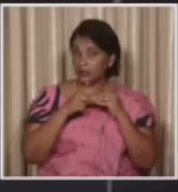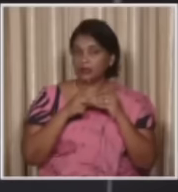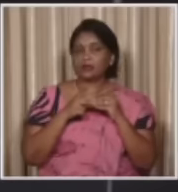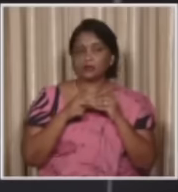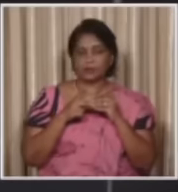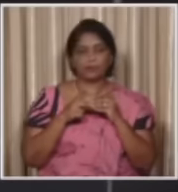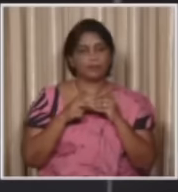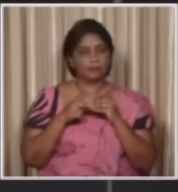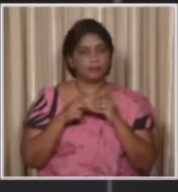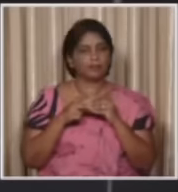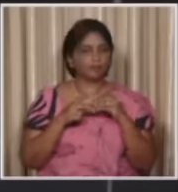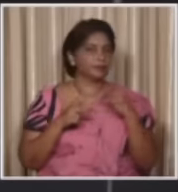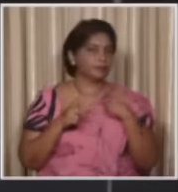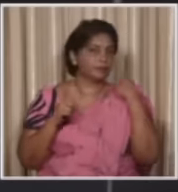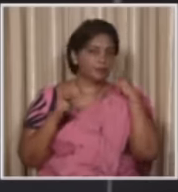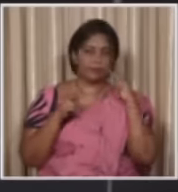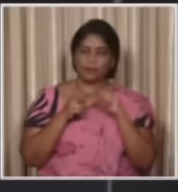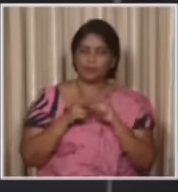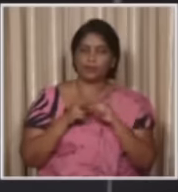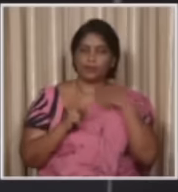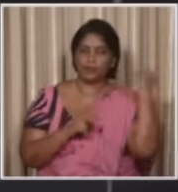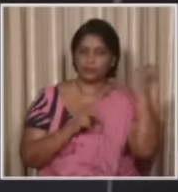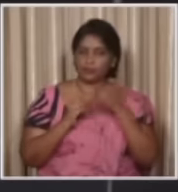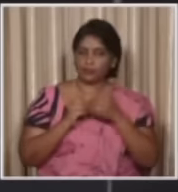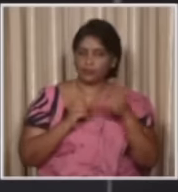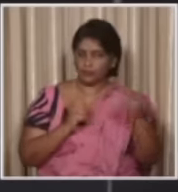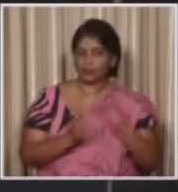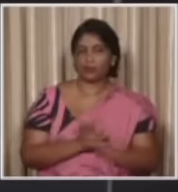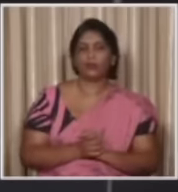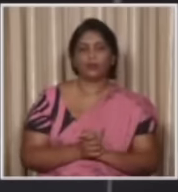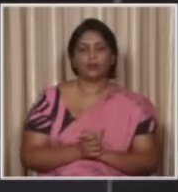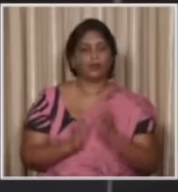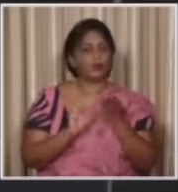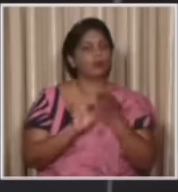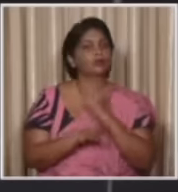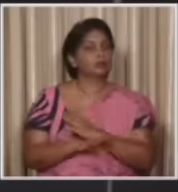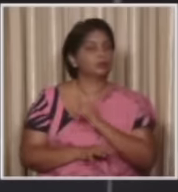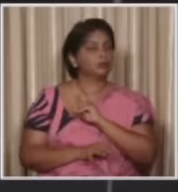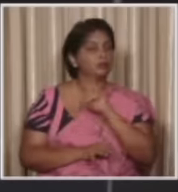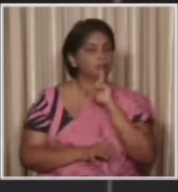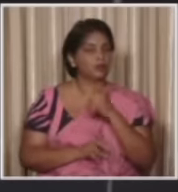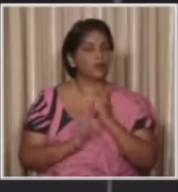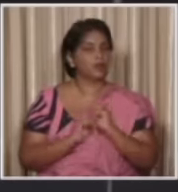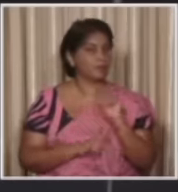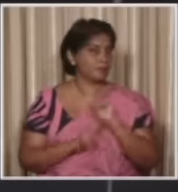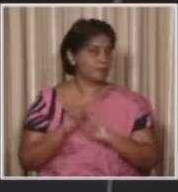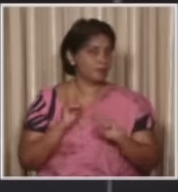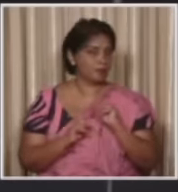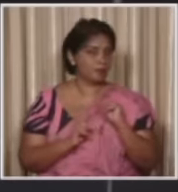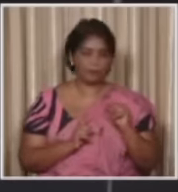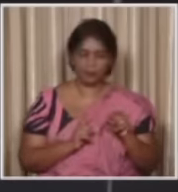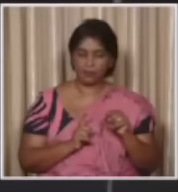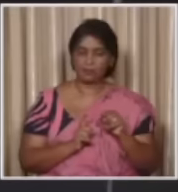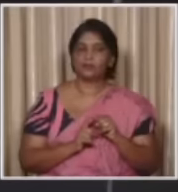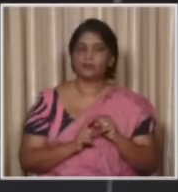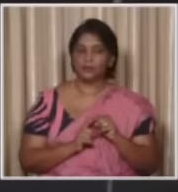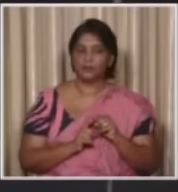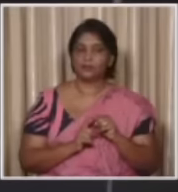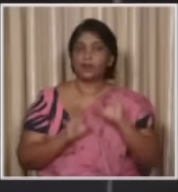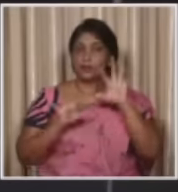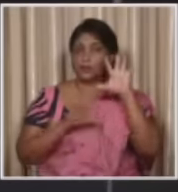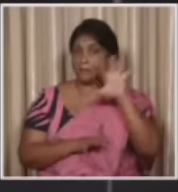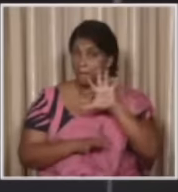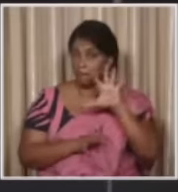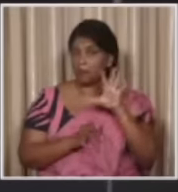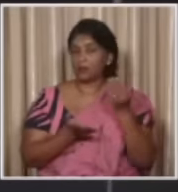පිළිබඳව තමයි මගේ අවධානය යොමු කළා මගේ කතාව පවත්වන්නේ ඊට කලින් මම කියන්න ඕනේ අපේ පාර්ලිමේන්තුවේ මේ එන්නේ පස්වෙනි